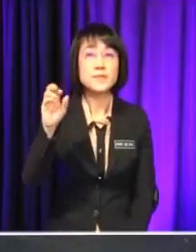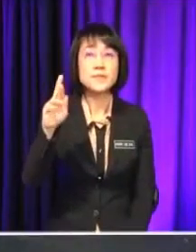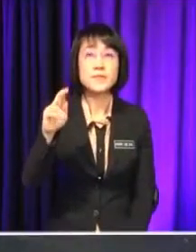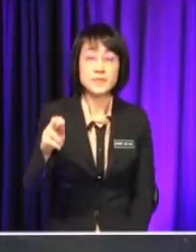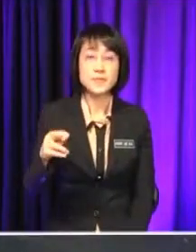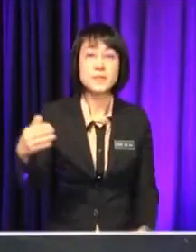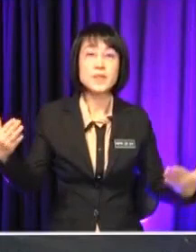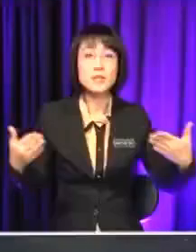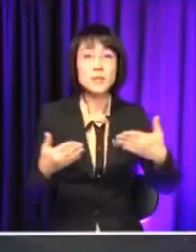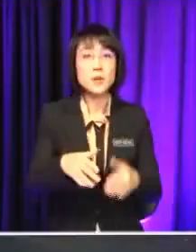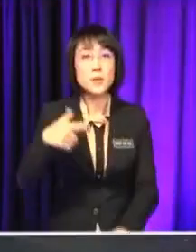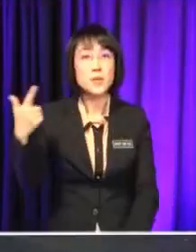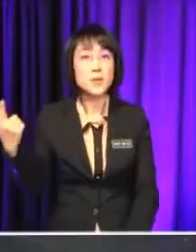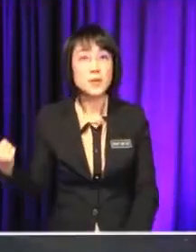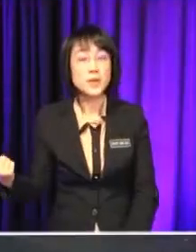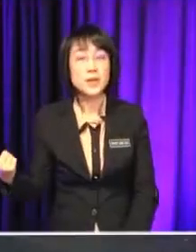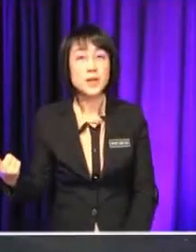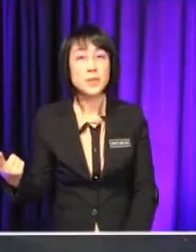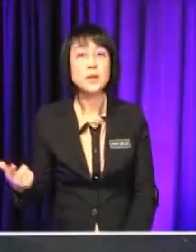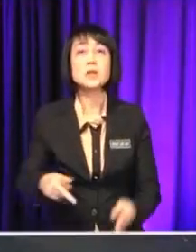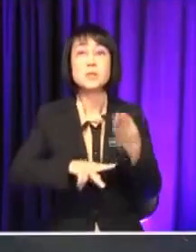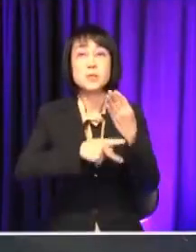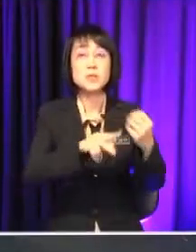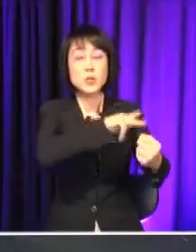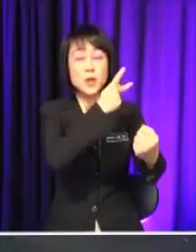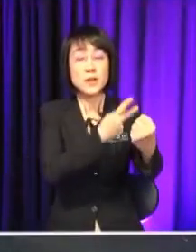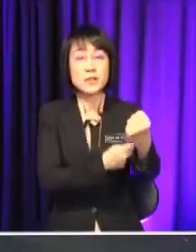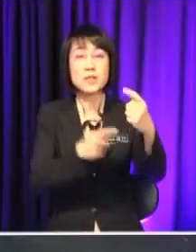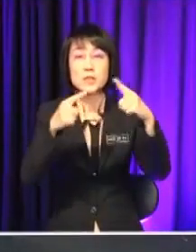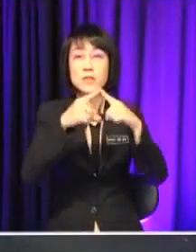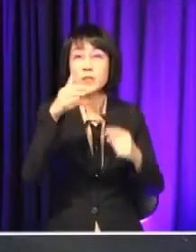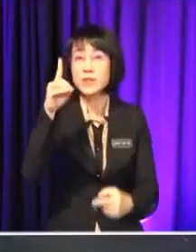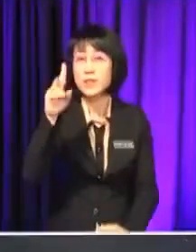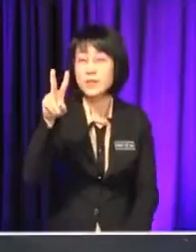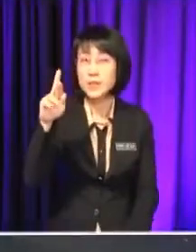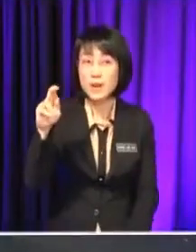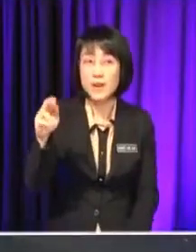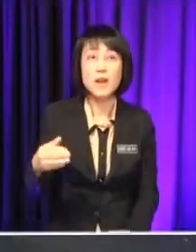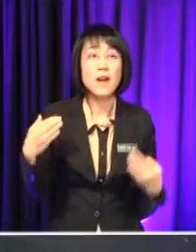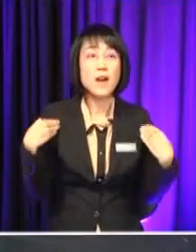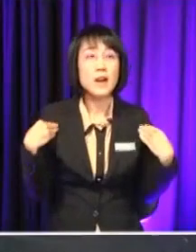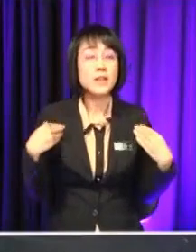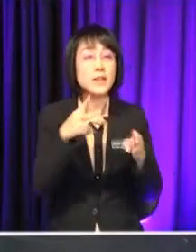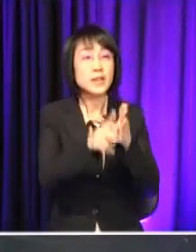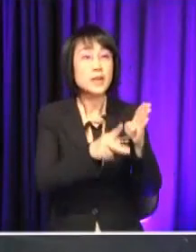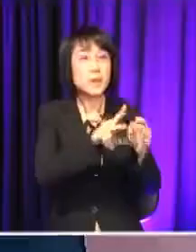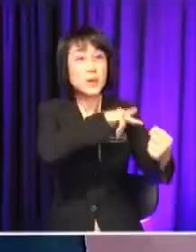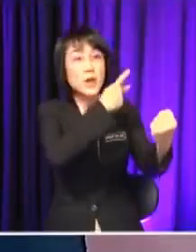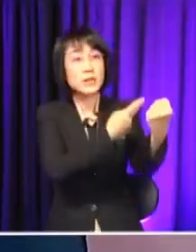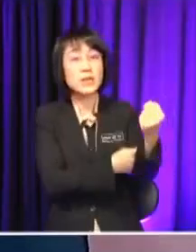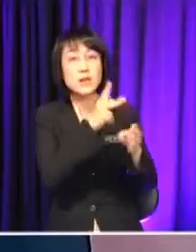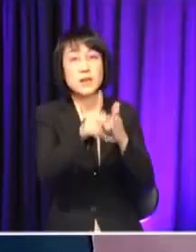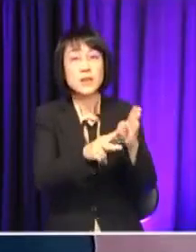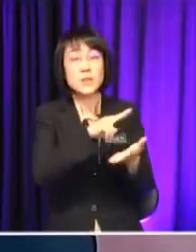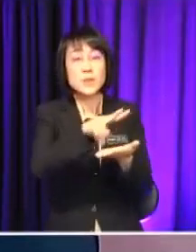Puncak kuase dan juga eh kepada DBM Oke kita ada kabel kuase dan juga kabel video yang mana cable